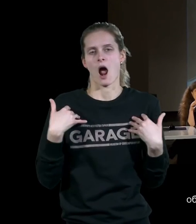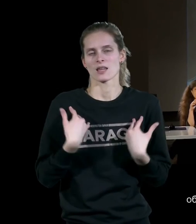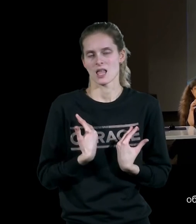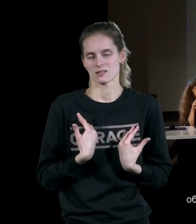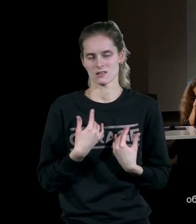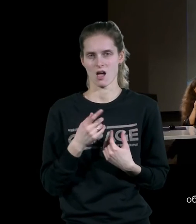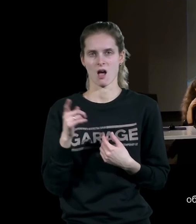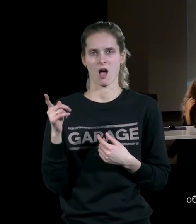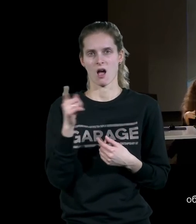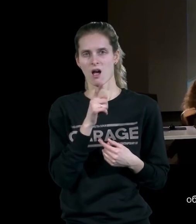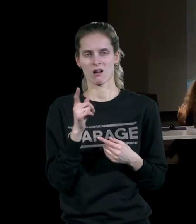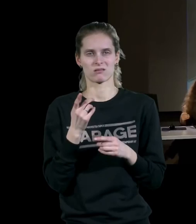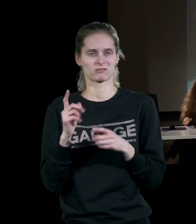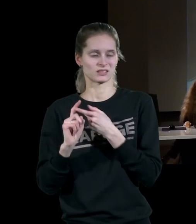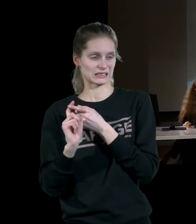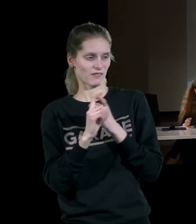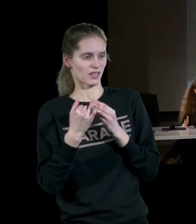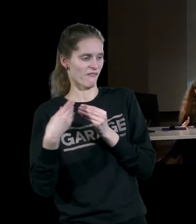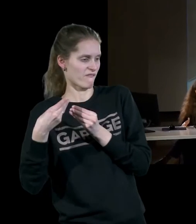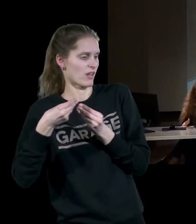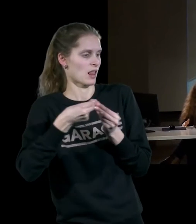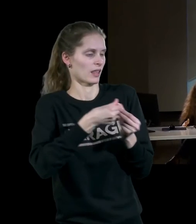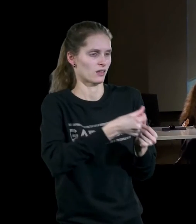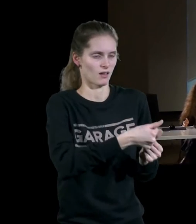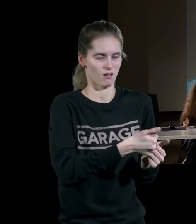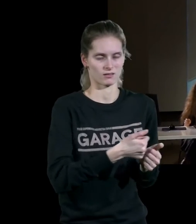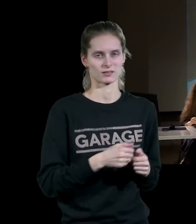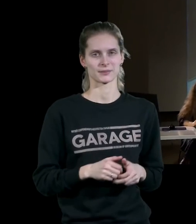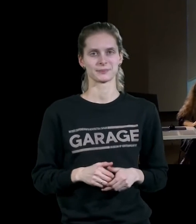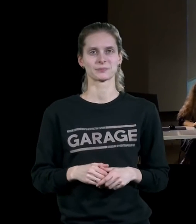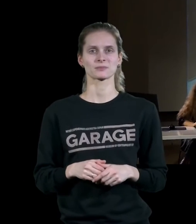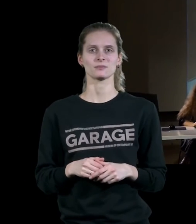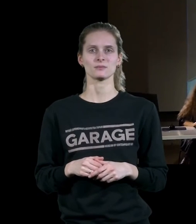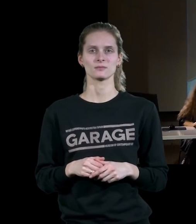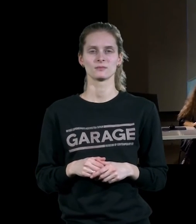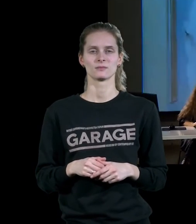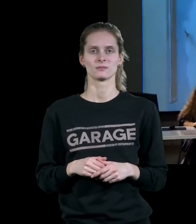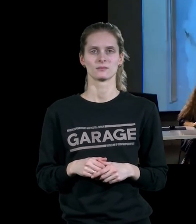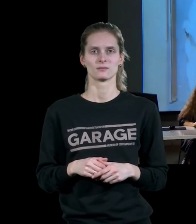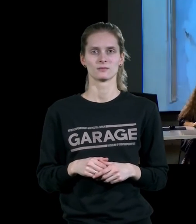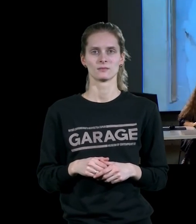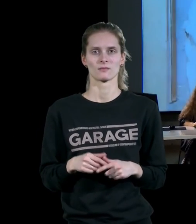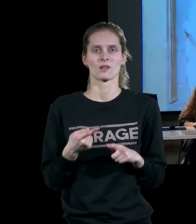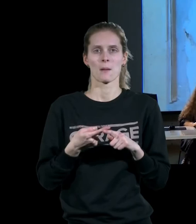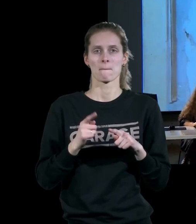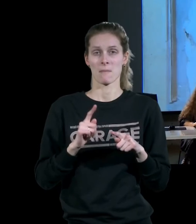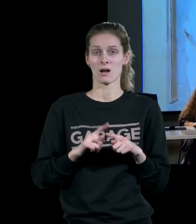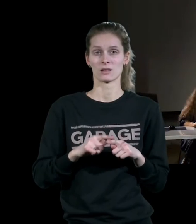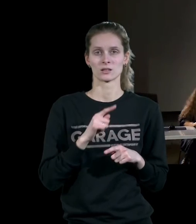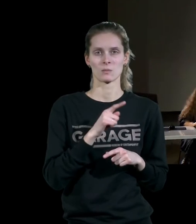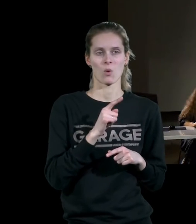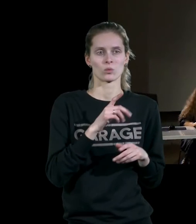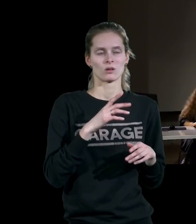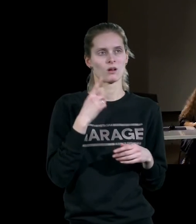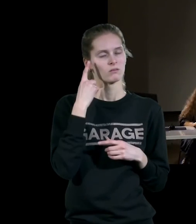в наши дни, которые актуальны в наши дни, которые являются вечными, его каким-то образом затрагивала. Поэтому он обращается к